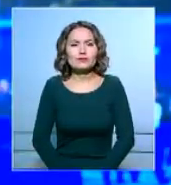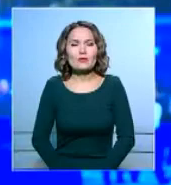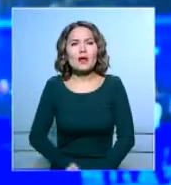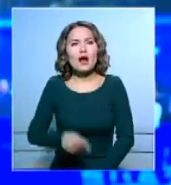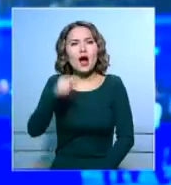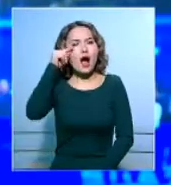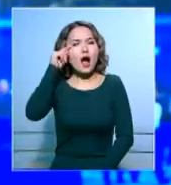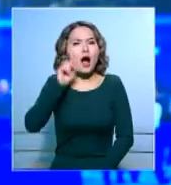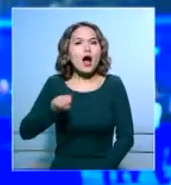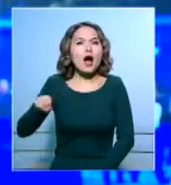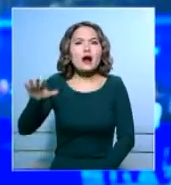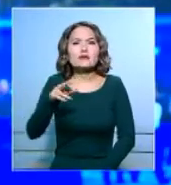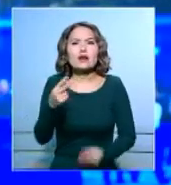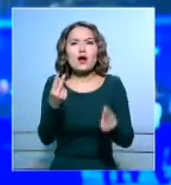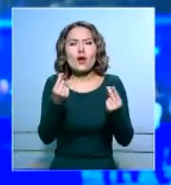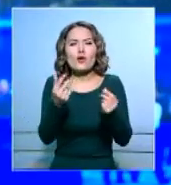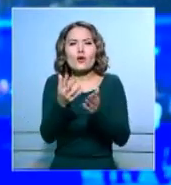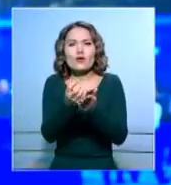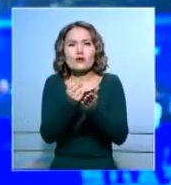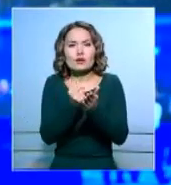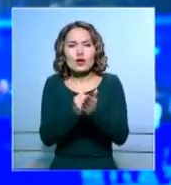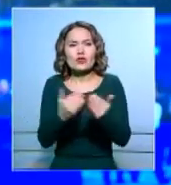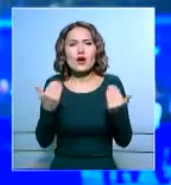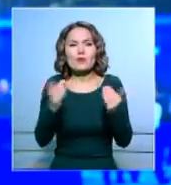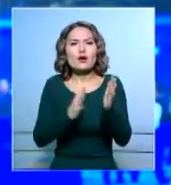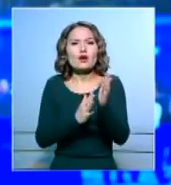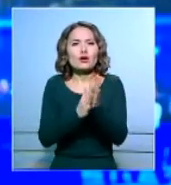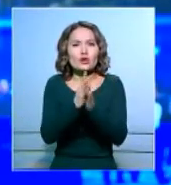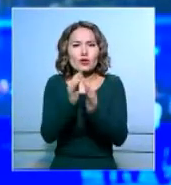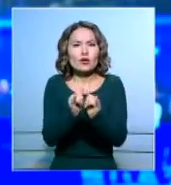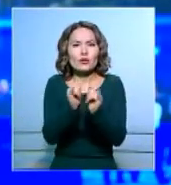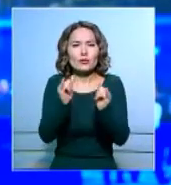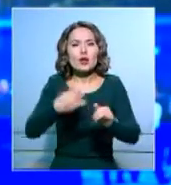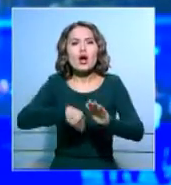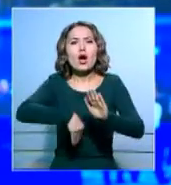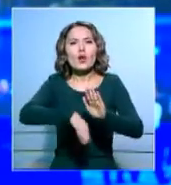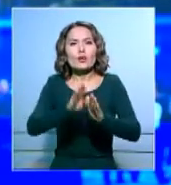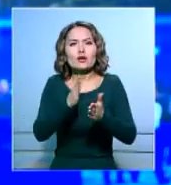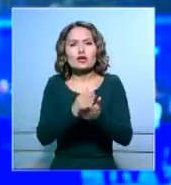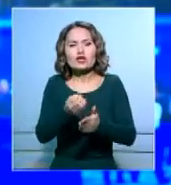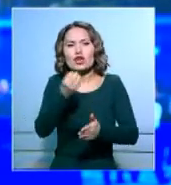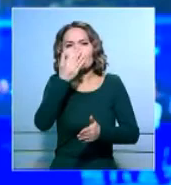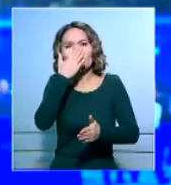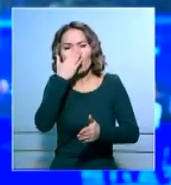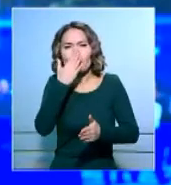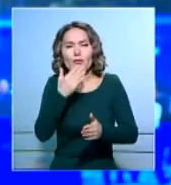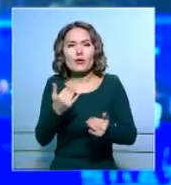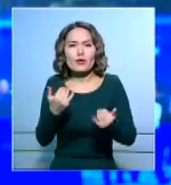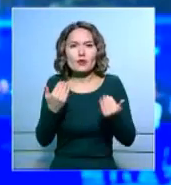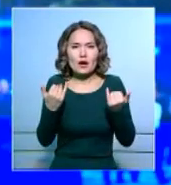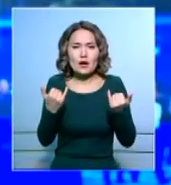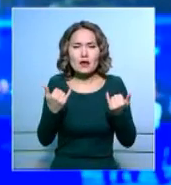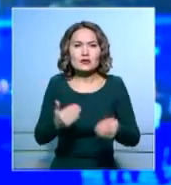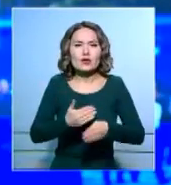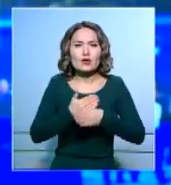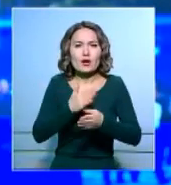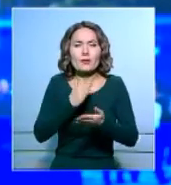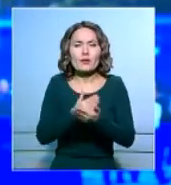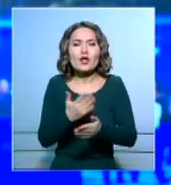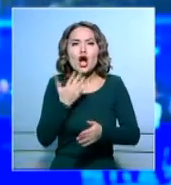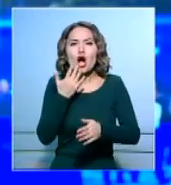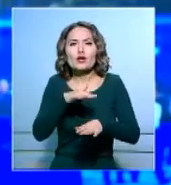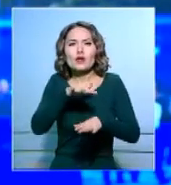Дегенмен Азияның қор биржасы бүгін өсіммен ашылды. Сарапшылардың айтуынша, мұндай өзгеріске Жапонияның қадамы әсер еткен. Елдің ұлттық банкі